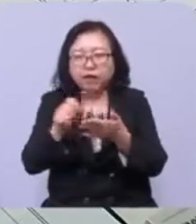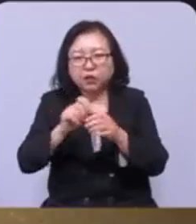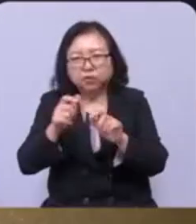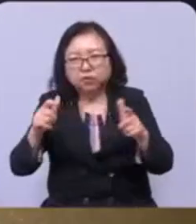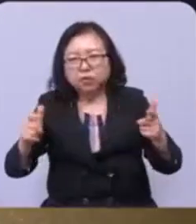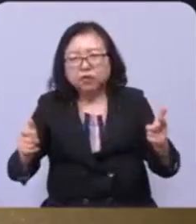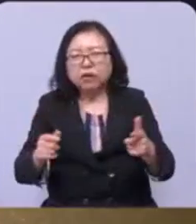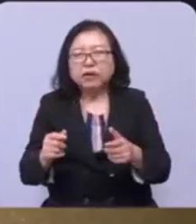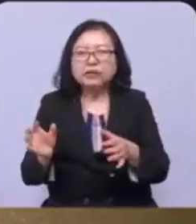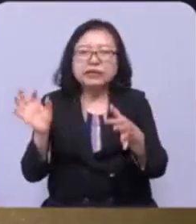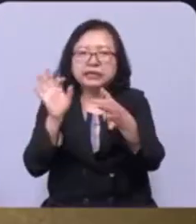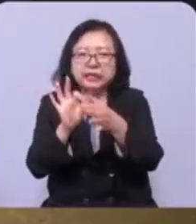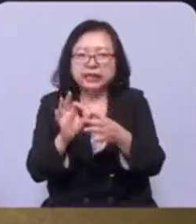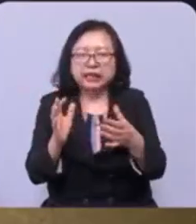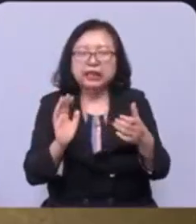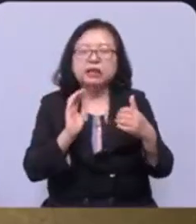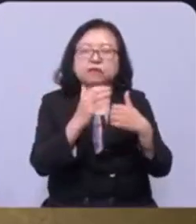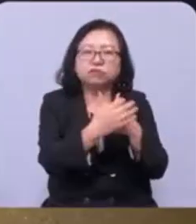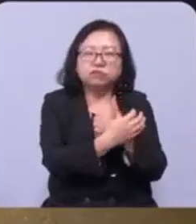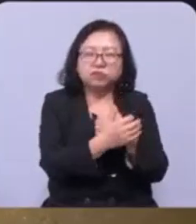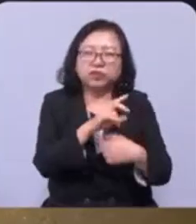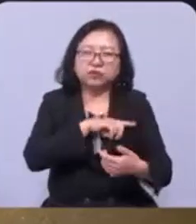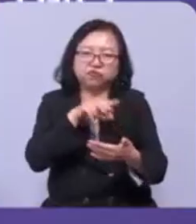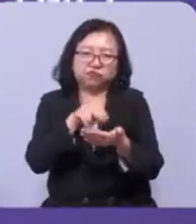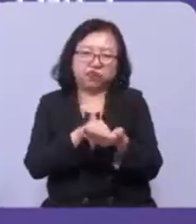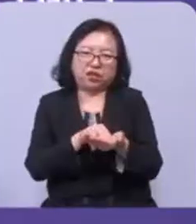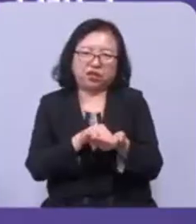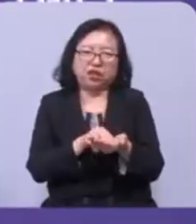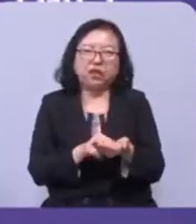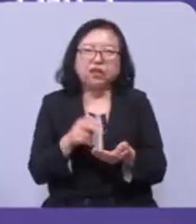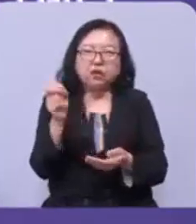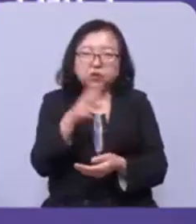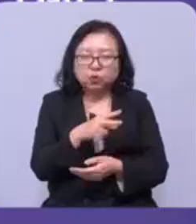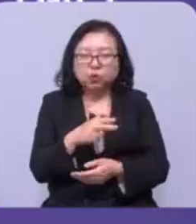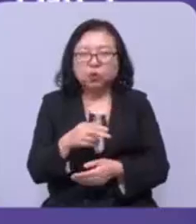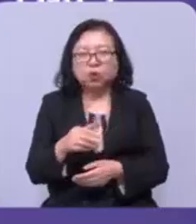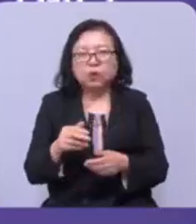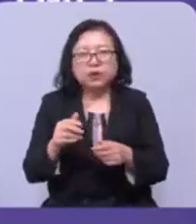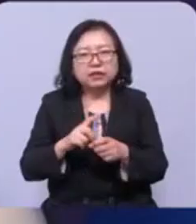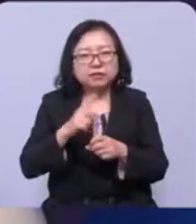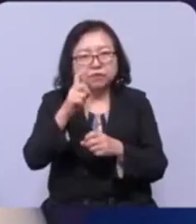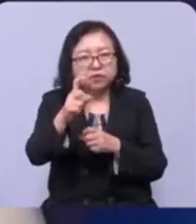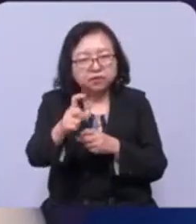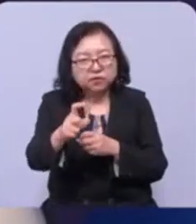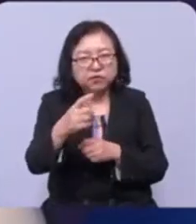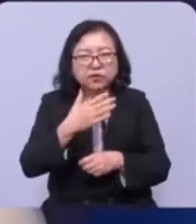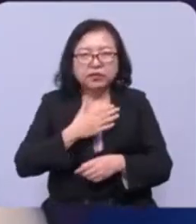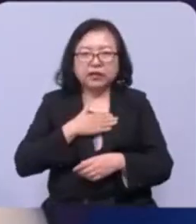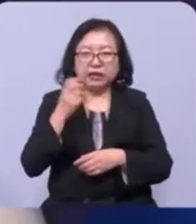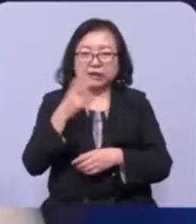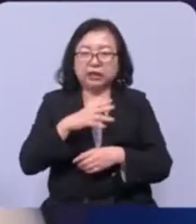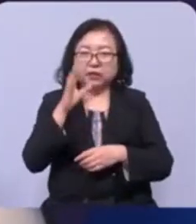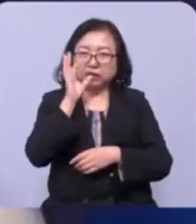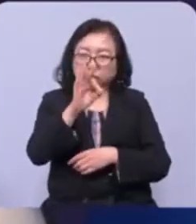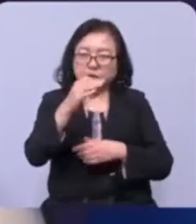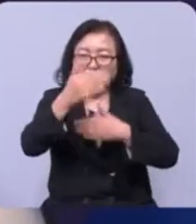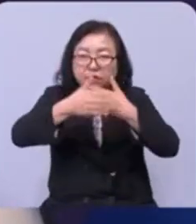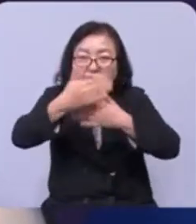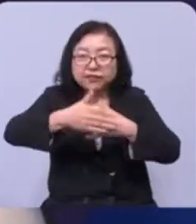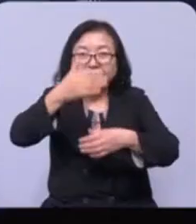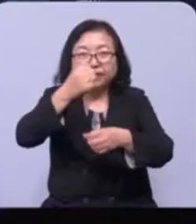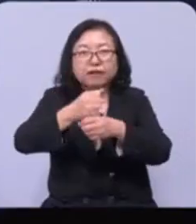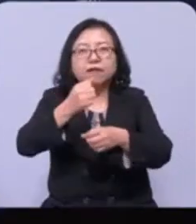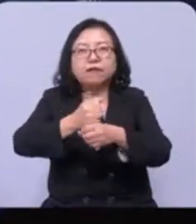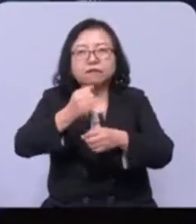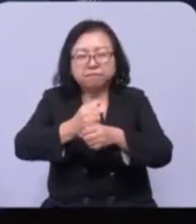선보입니다. 관람객들은 10년 뒤 자신에게 남길 영상을 만들며 기록의 가치를 곱씹을 수 있는